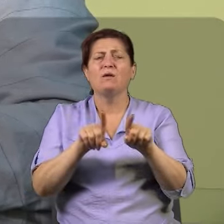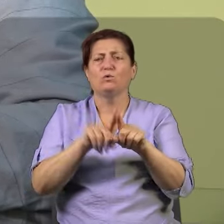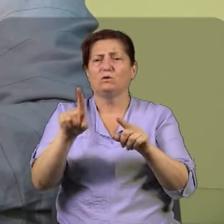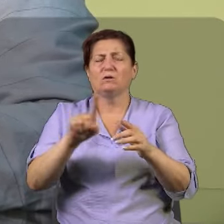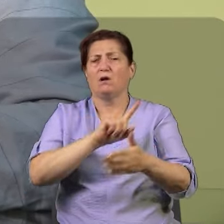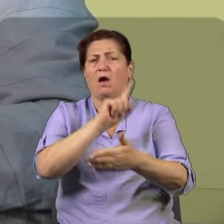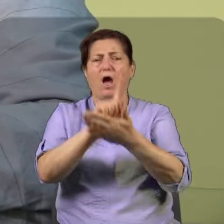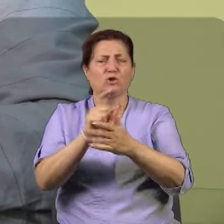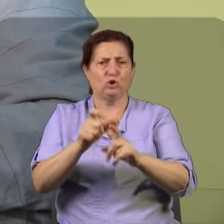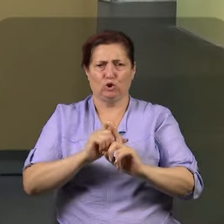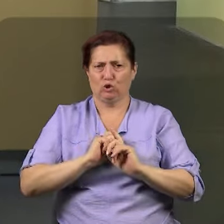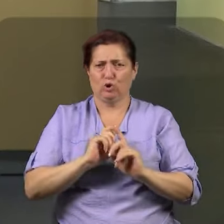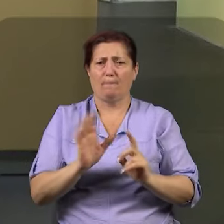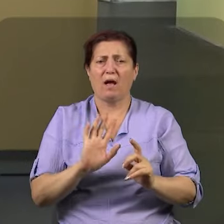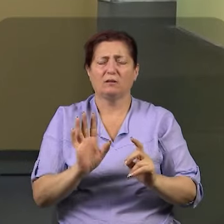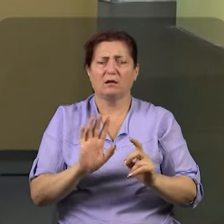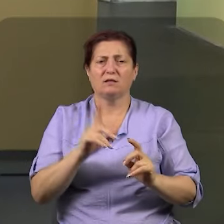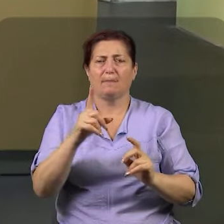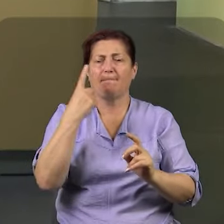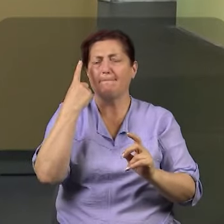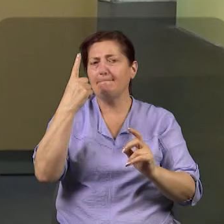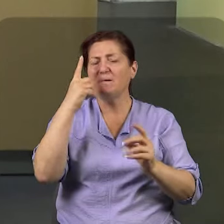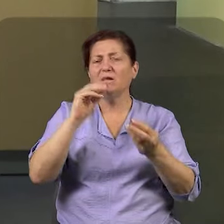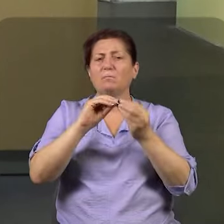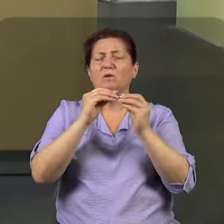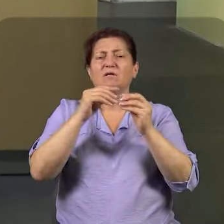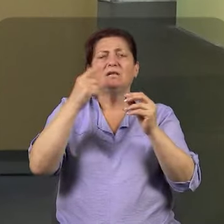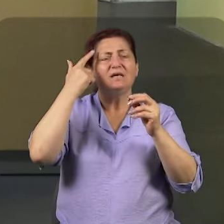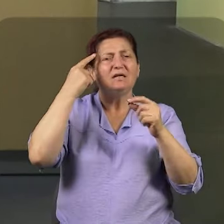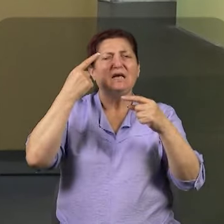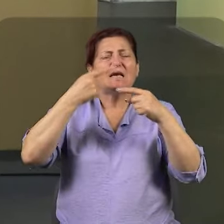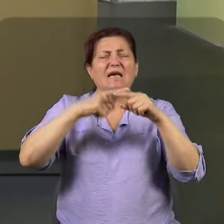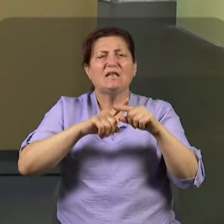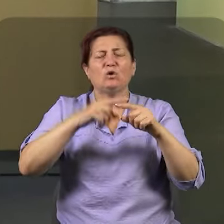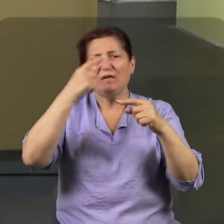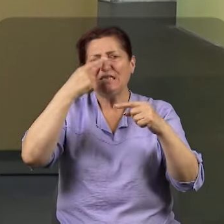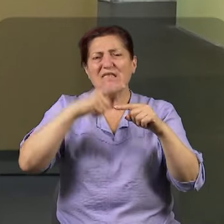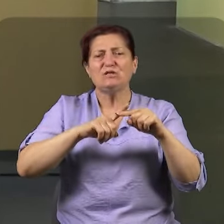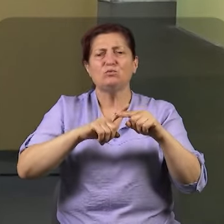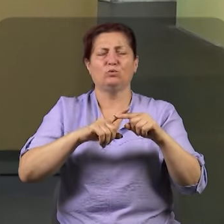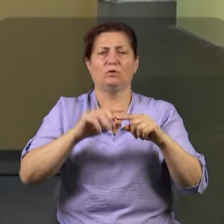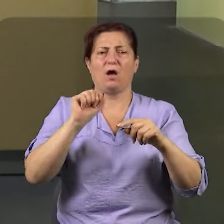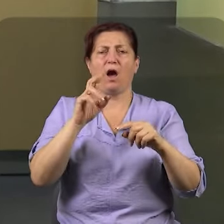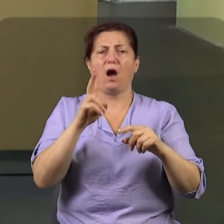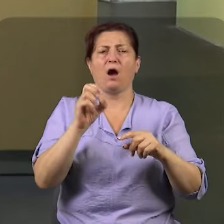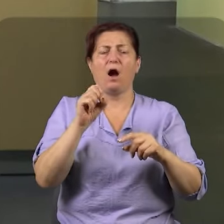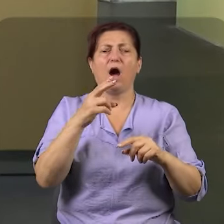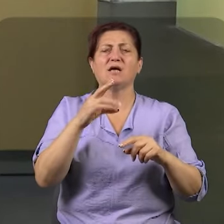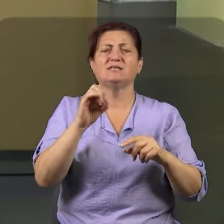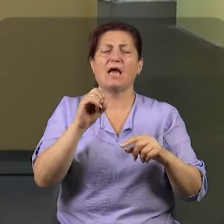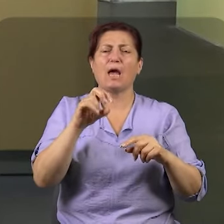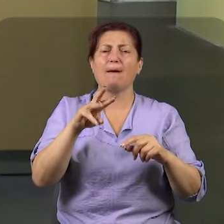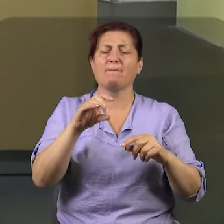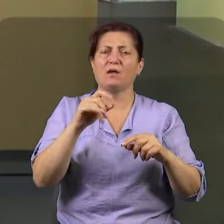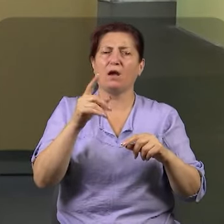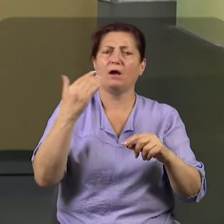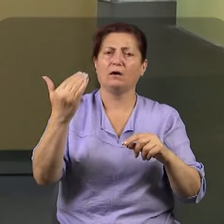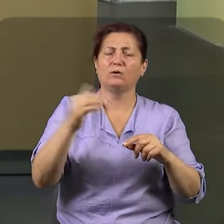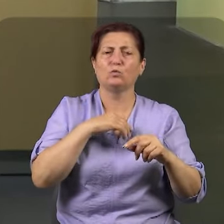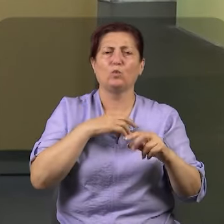ասենք օրինակ մեր հիմնական խնդիրը նրանում էր, թե հենց գիտահետազոտական ինստիտուտները, ասենք նույն ակադեմիայի մեջ գտնվող բոլոր ինստիտուտները կամ Ալիխանյանի